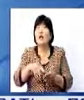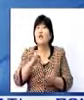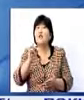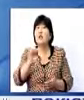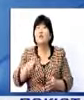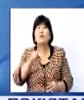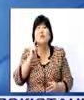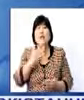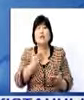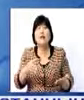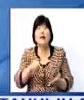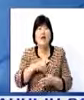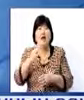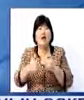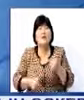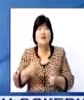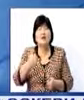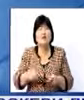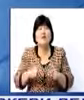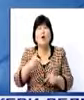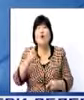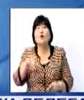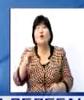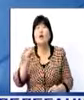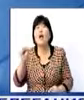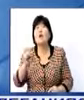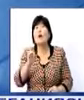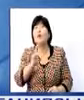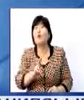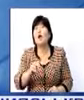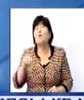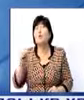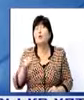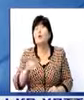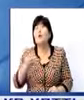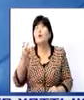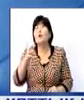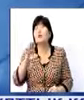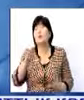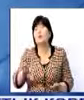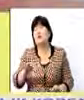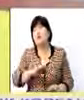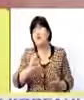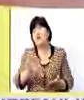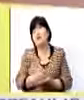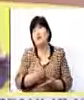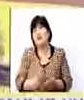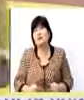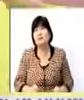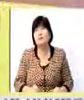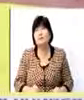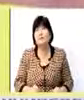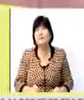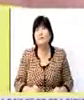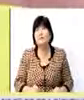өткен жастар арасындағы әлем чемпионатында Гүлдерайым Алмағанбет пен Нұрғаным Тұршабек қола жүлдені жеңіп алды.